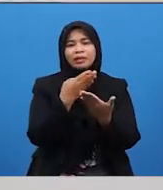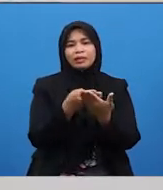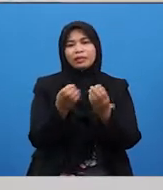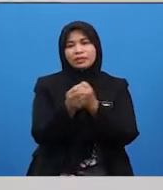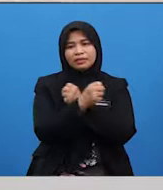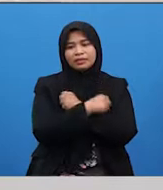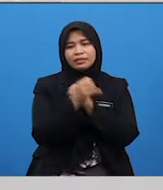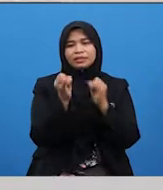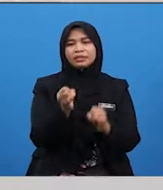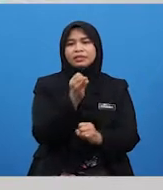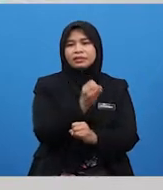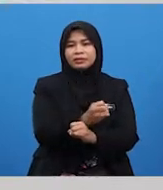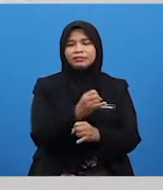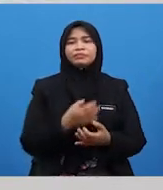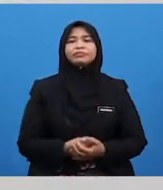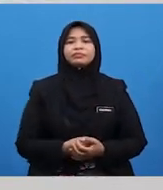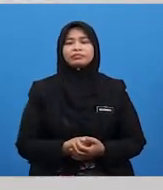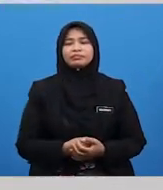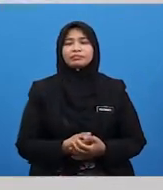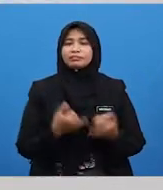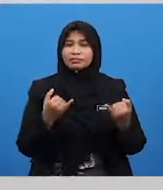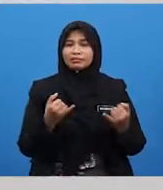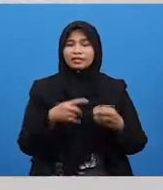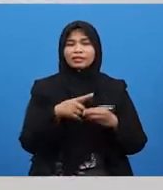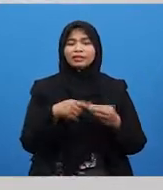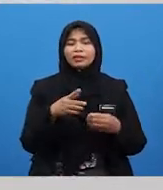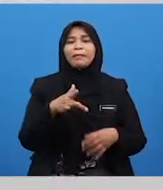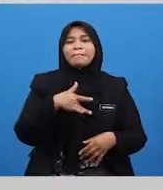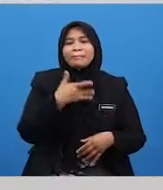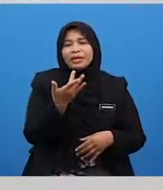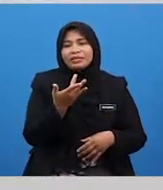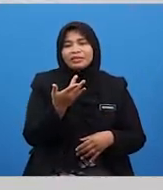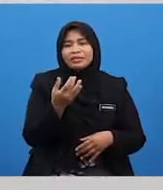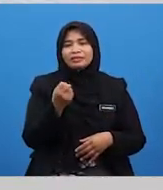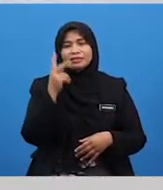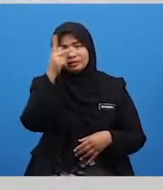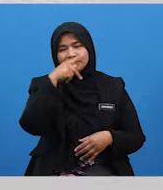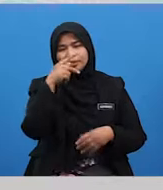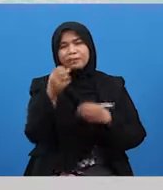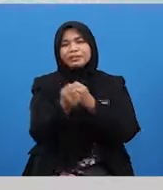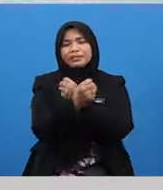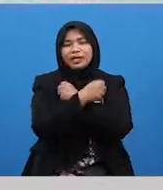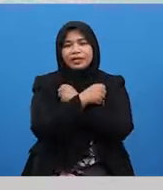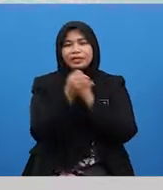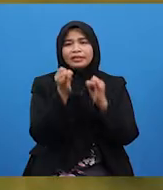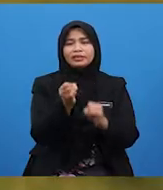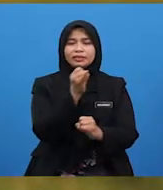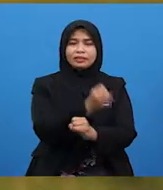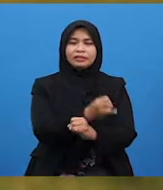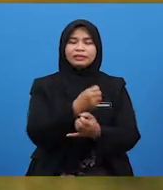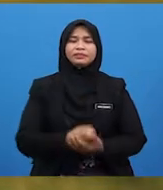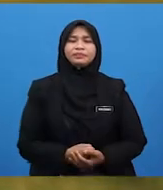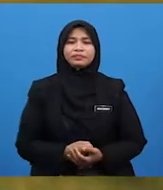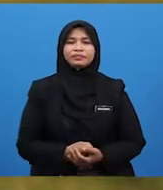waktu untuk berbincang tentang perasaan berkaitan dengan sikap menyayangi jiran. Untuk itu,